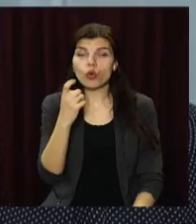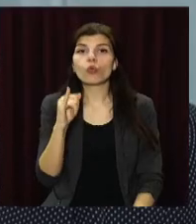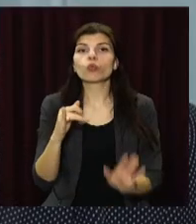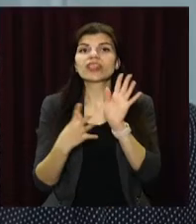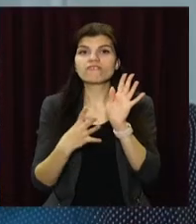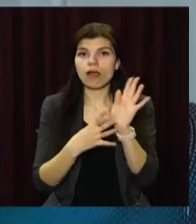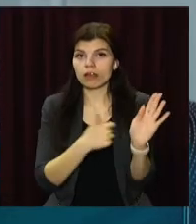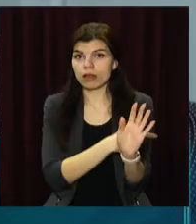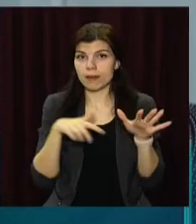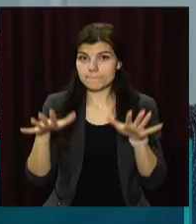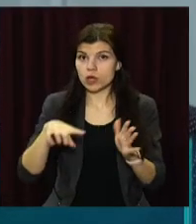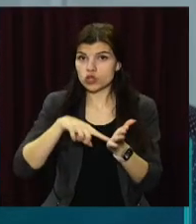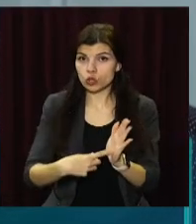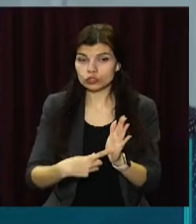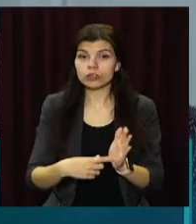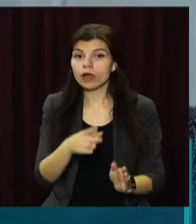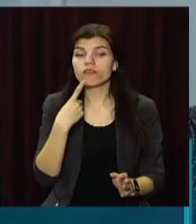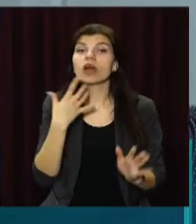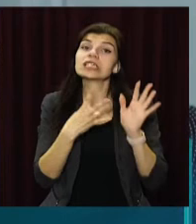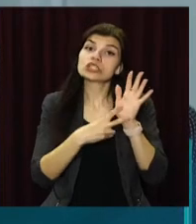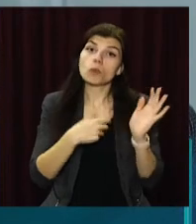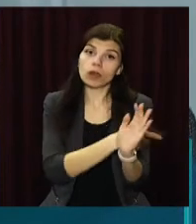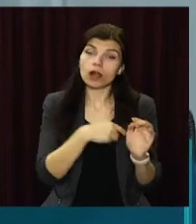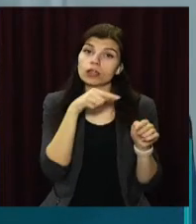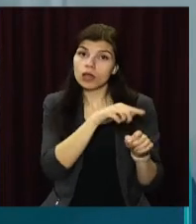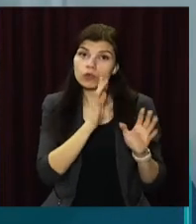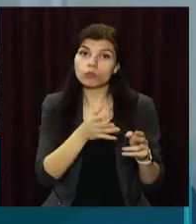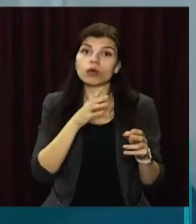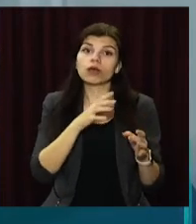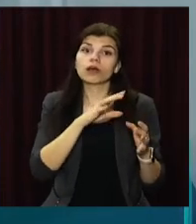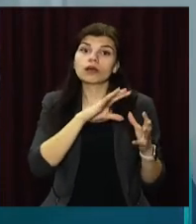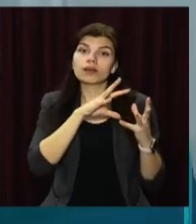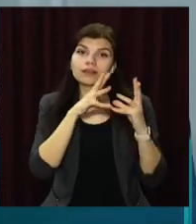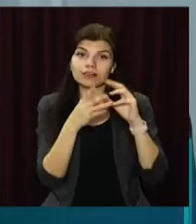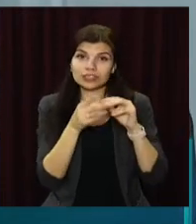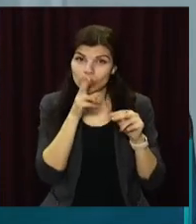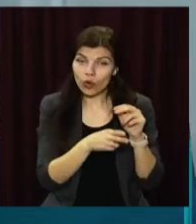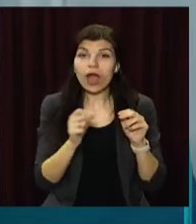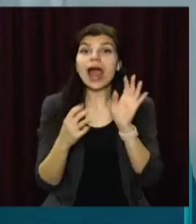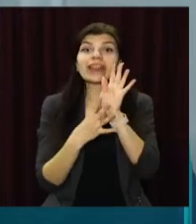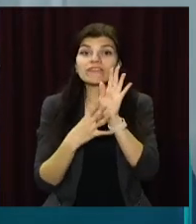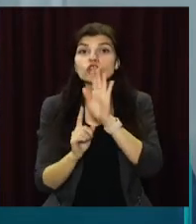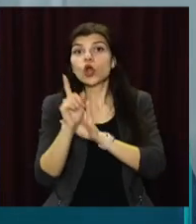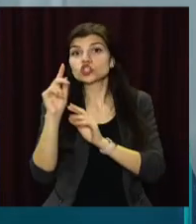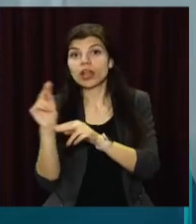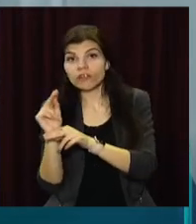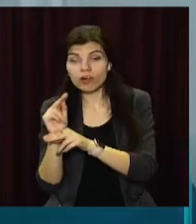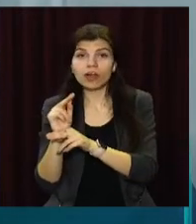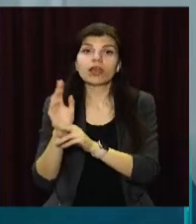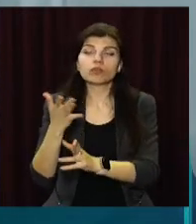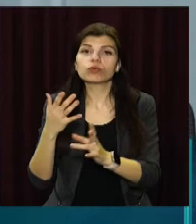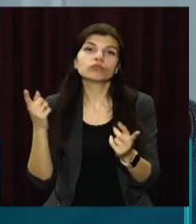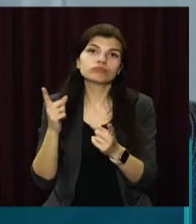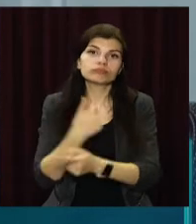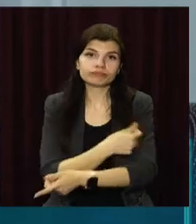9-й. Ті хворі, які проходять лікування в 7-й лікарні, вони будуть закінчувати там лікування, 9-та розпочне і також буде